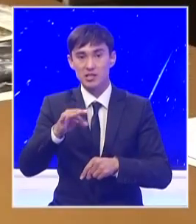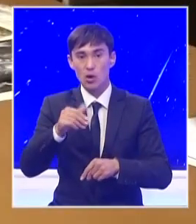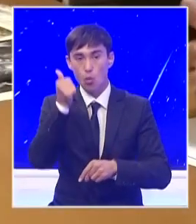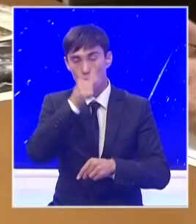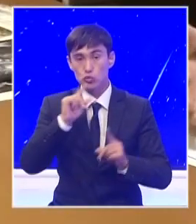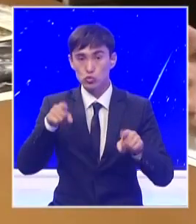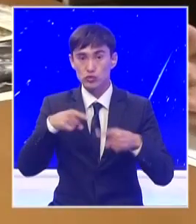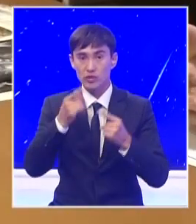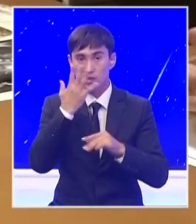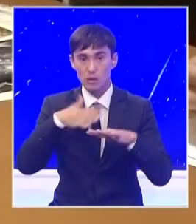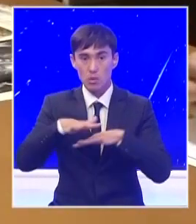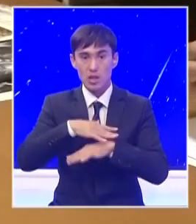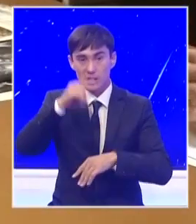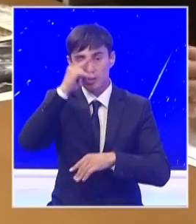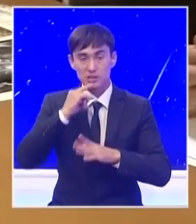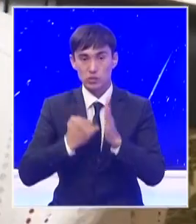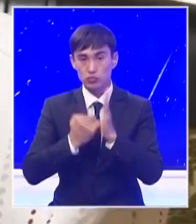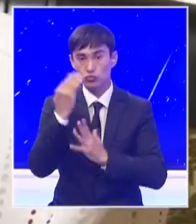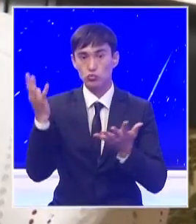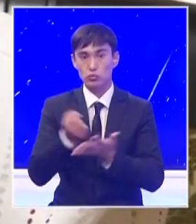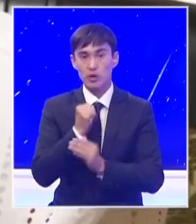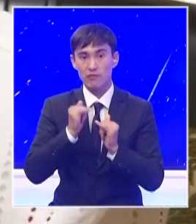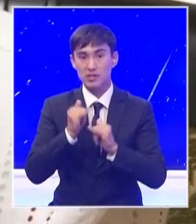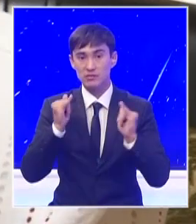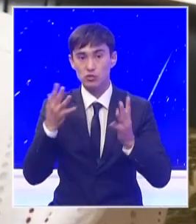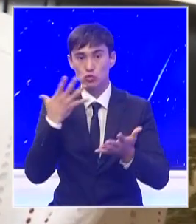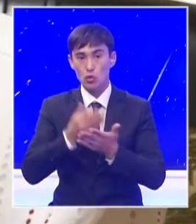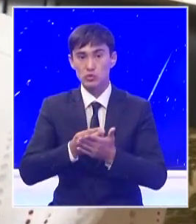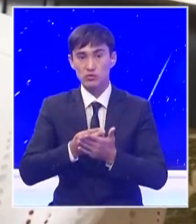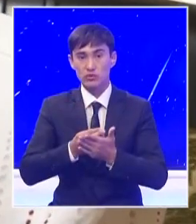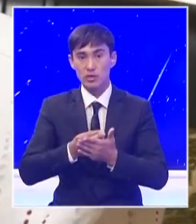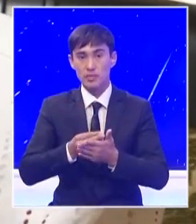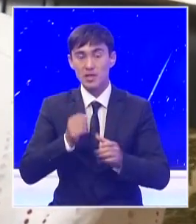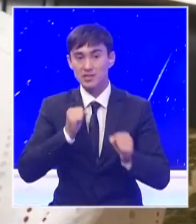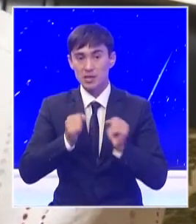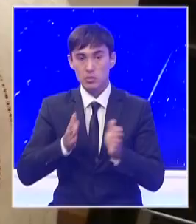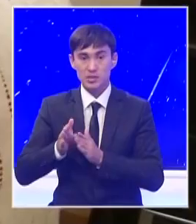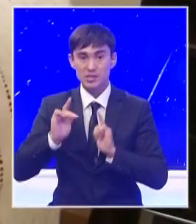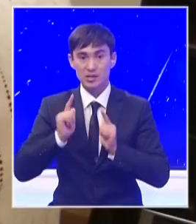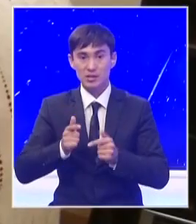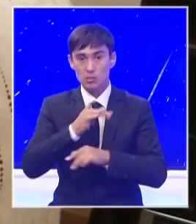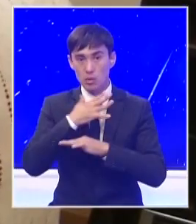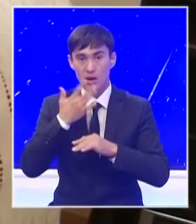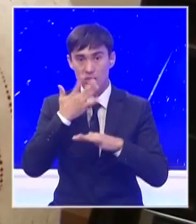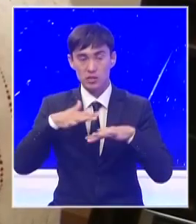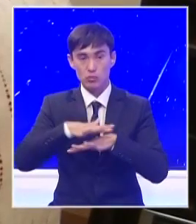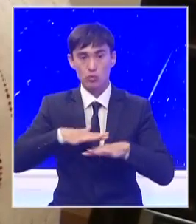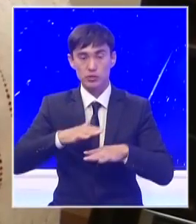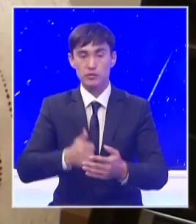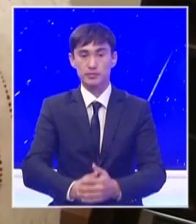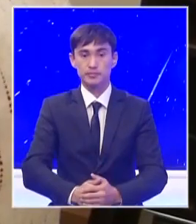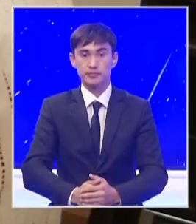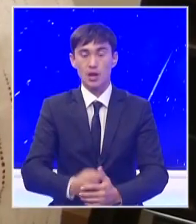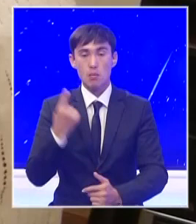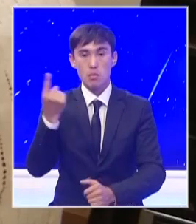существования Ассамблеи Казахстан достиг значительных успехов в развитии собственной модели стабильности и согласия в многоэтническом обществе. В